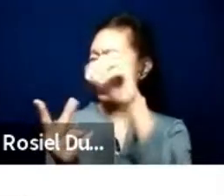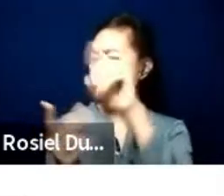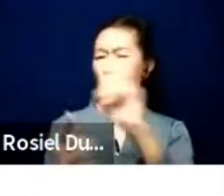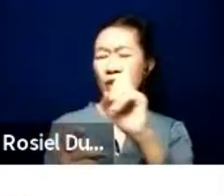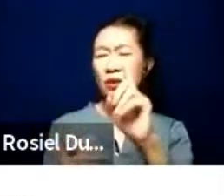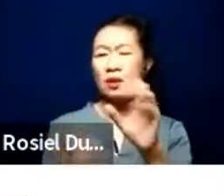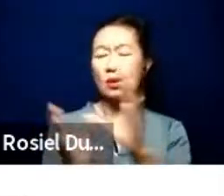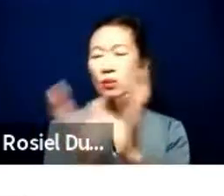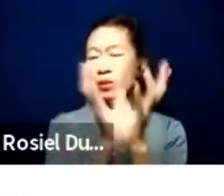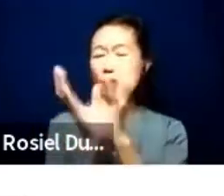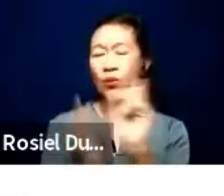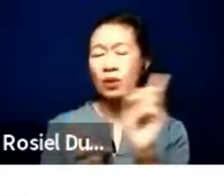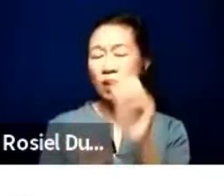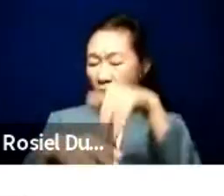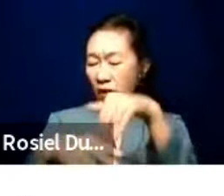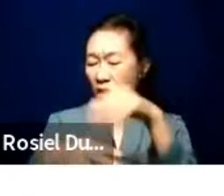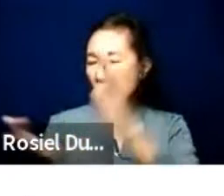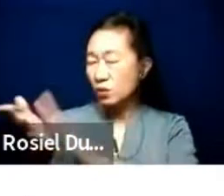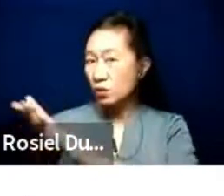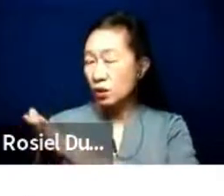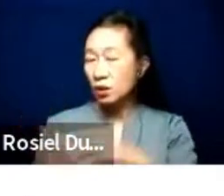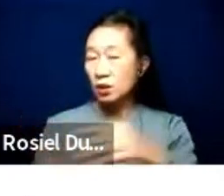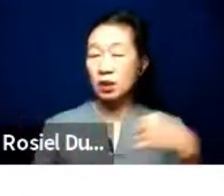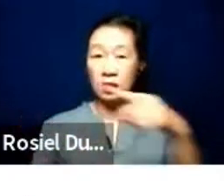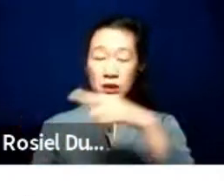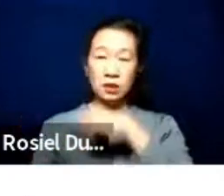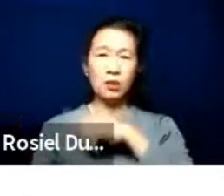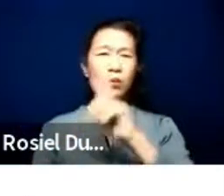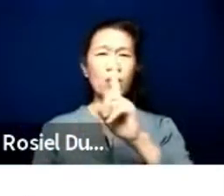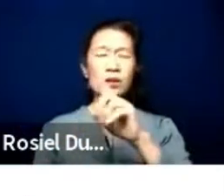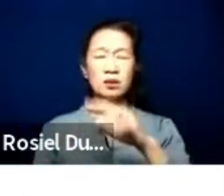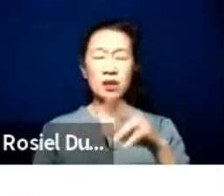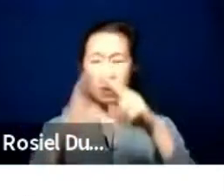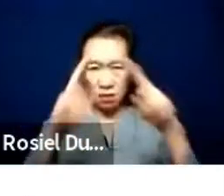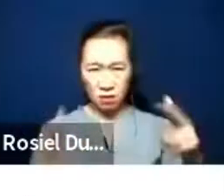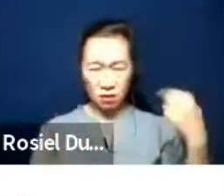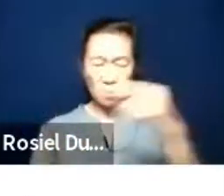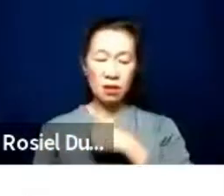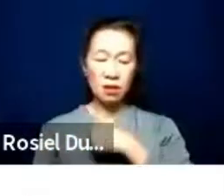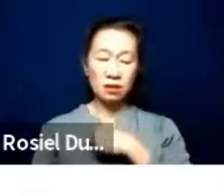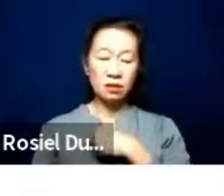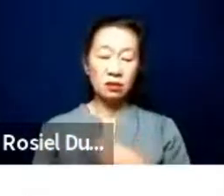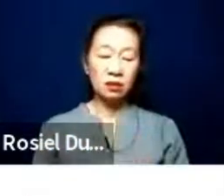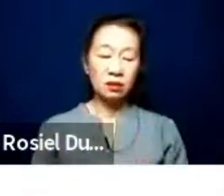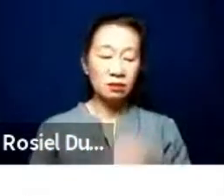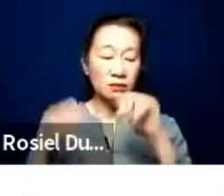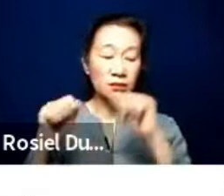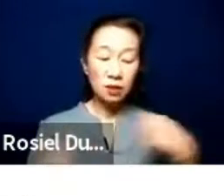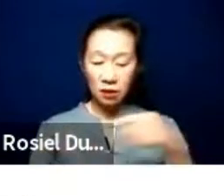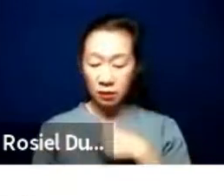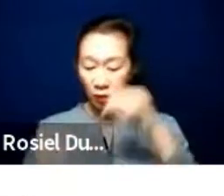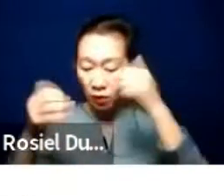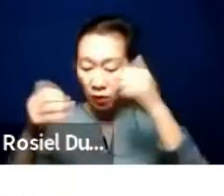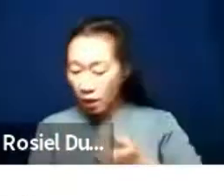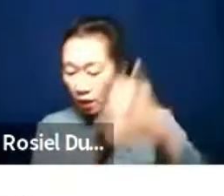community natin? Ano yung nasa school natin, nasa eskwelahan natin? Ano yung nasa household natin, nasa bahay natin na pwedeng makatulong